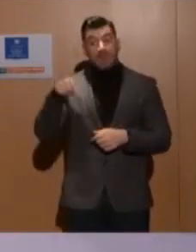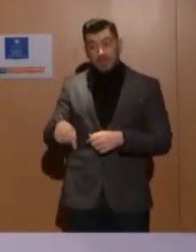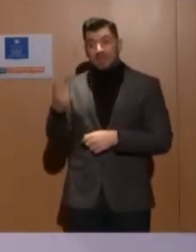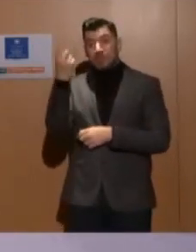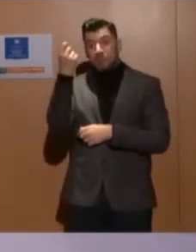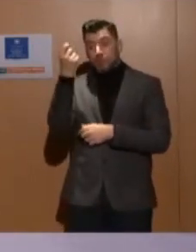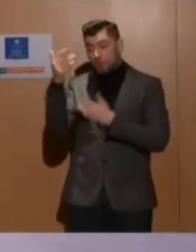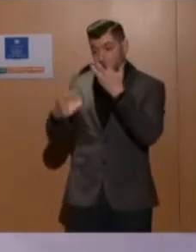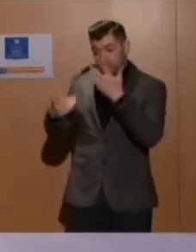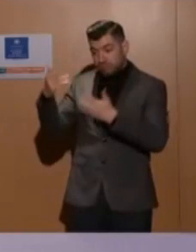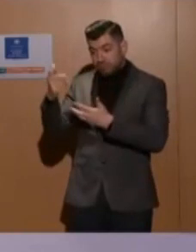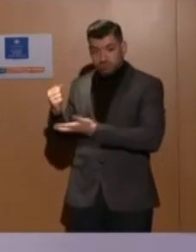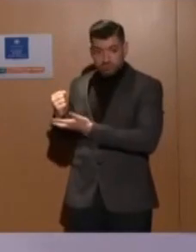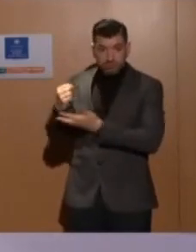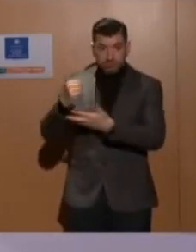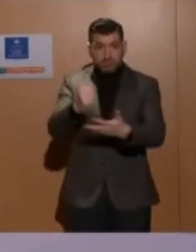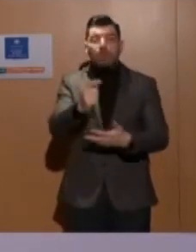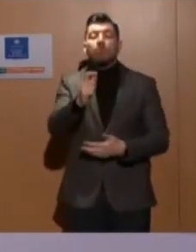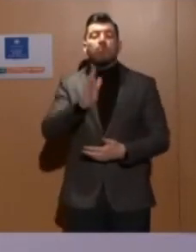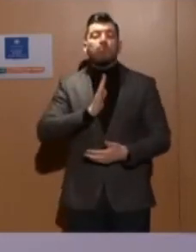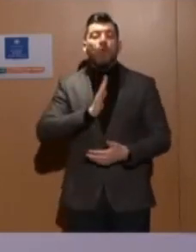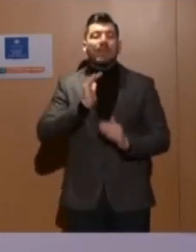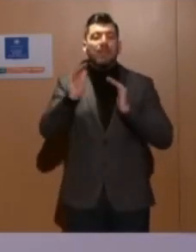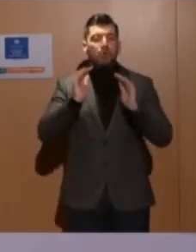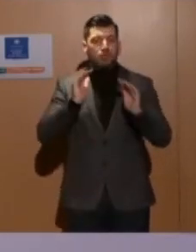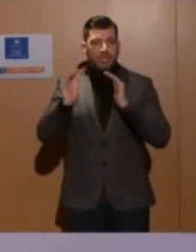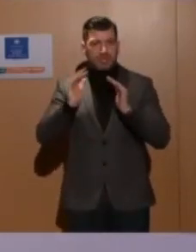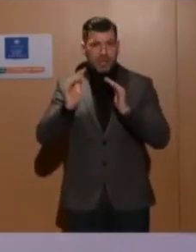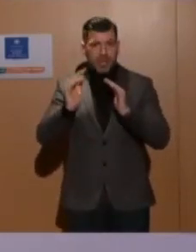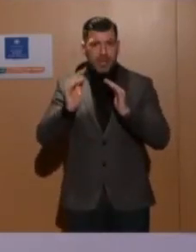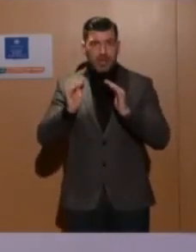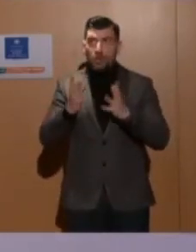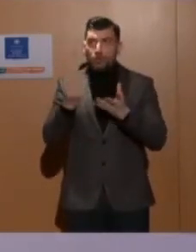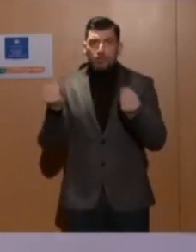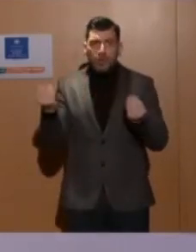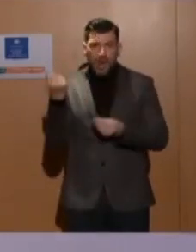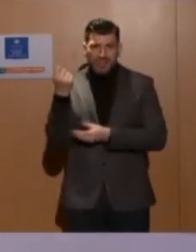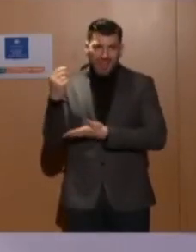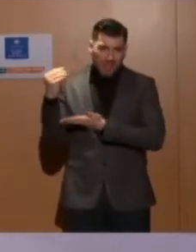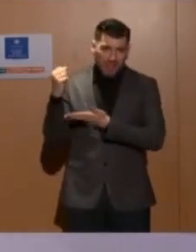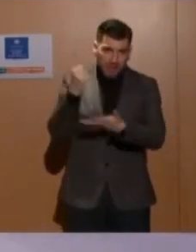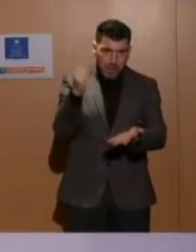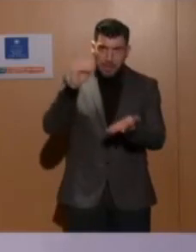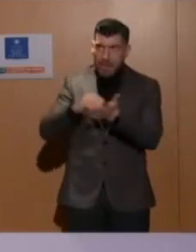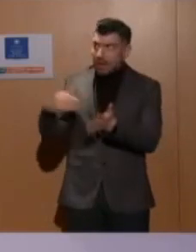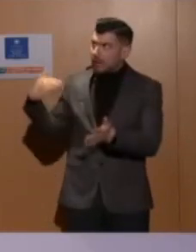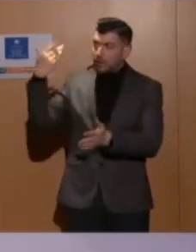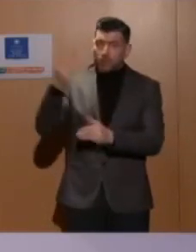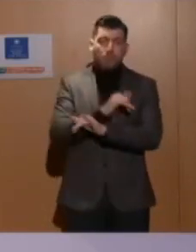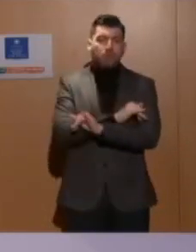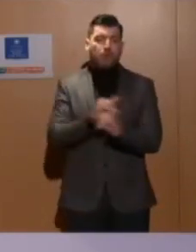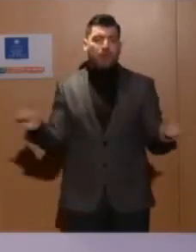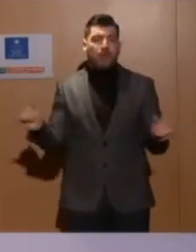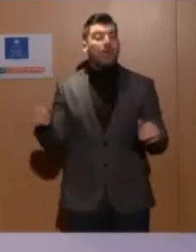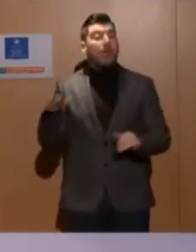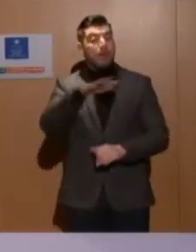προστασία, άνω των 700 εκατομμυρίων ευρώ, δεν έχει ξαναγίνει ποτέ στο παρελθόν, και στην περιφέρεια Αττικής αντίστοιχα, όπως και σε άλλες περιφέρειες,